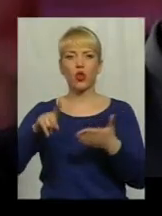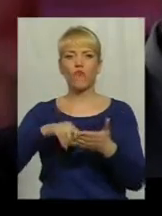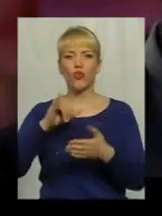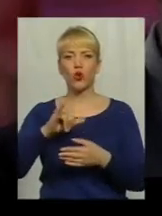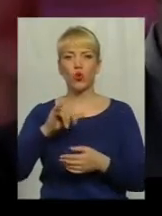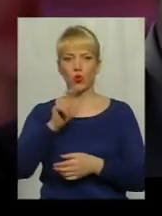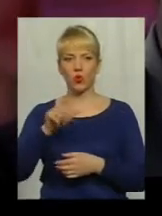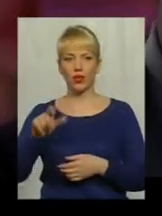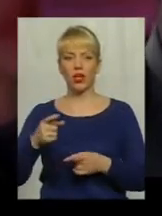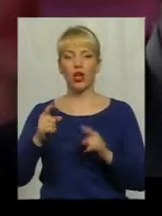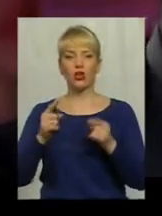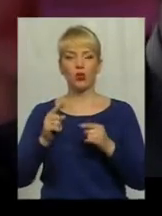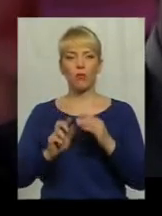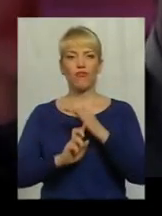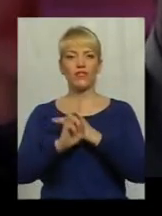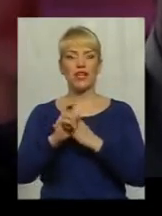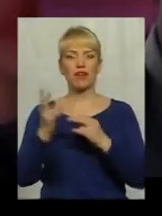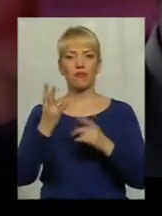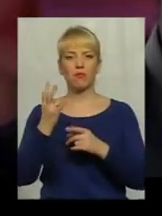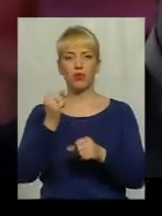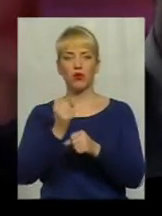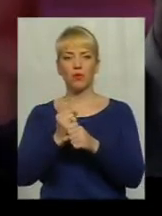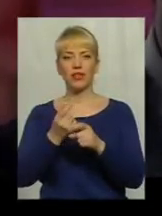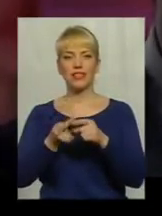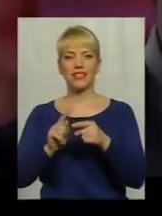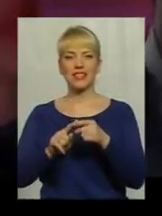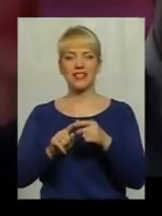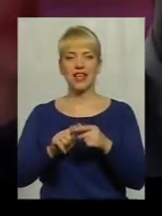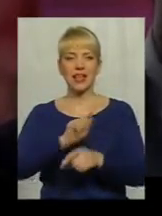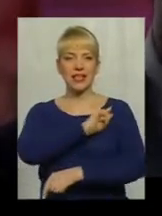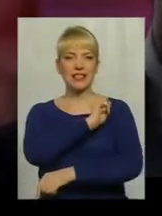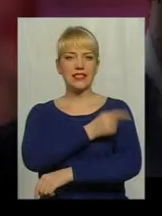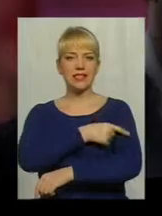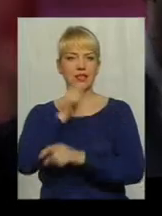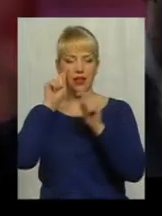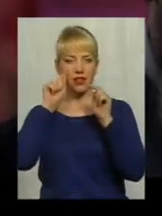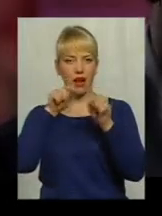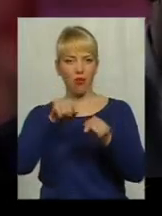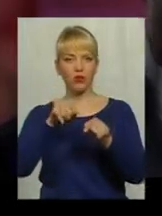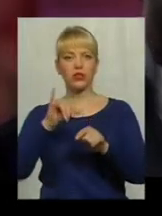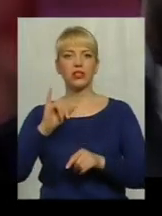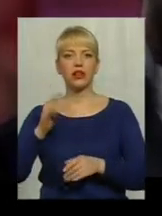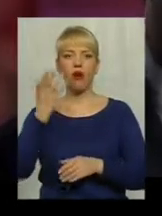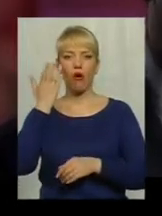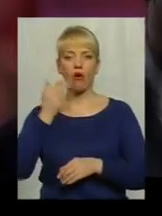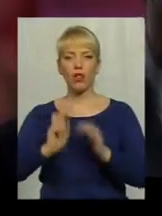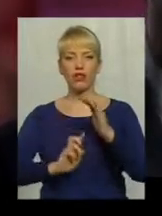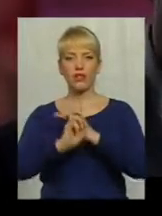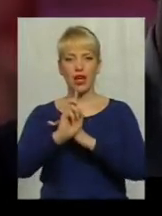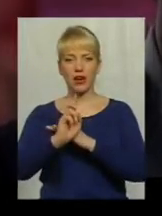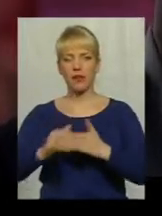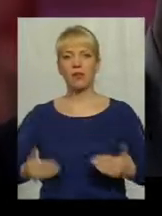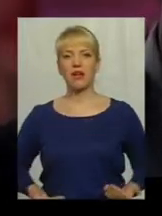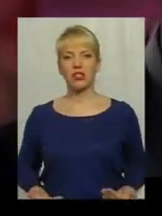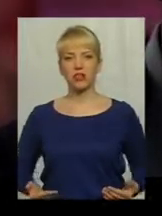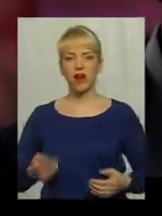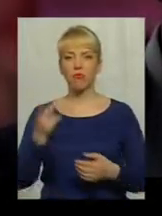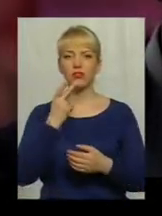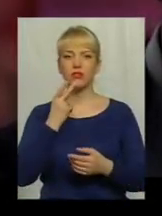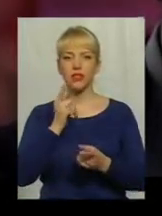церкві мають на це робити дуже сильний наголос. І коли церква переживає постійні